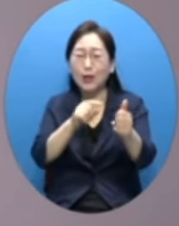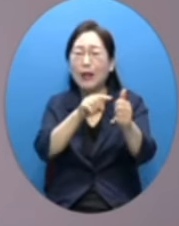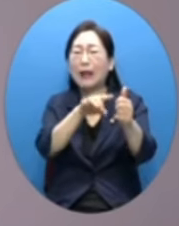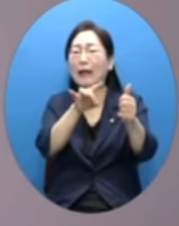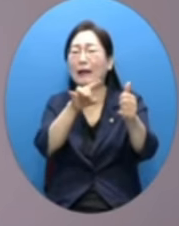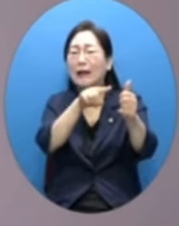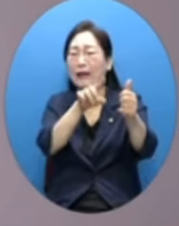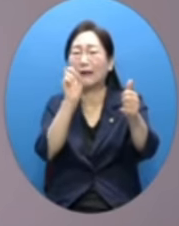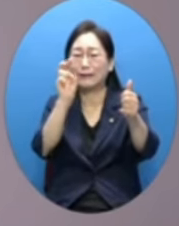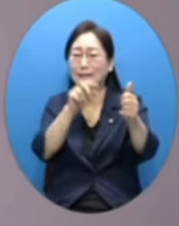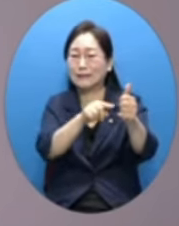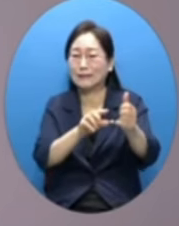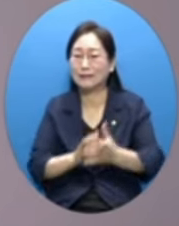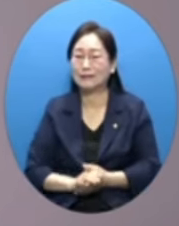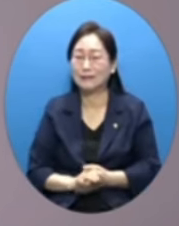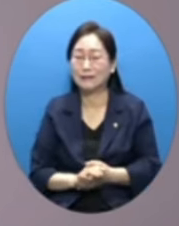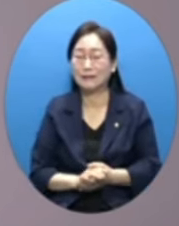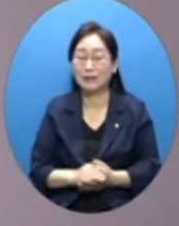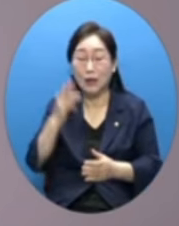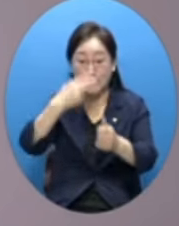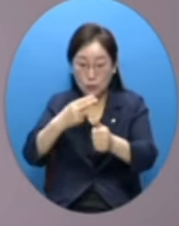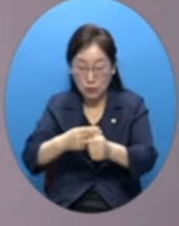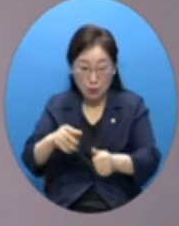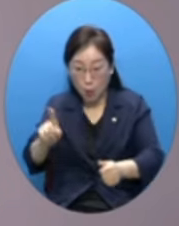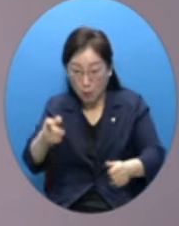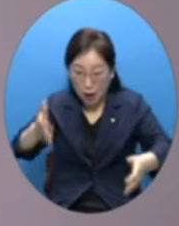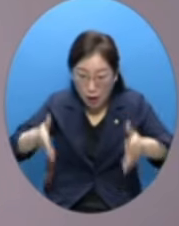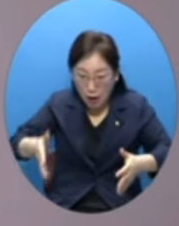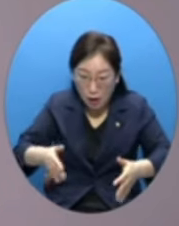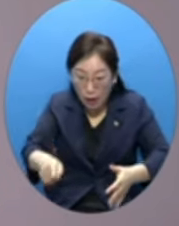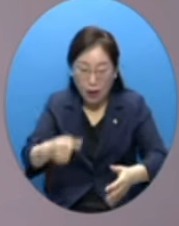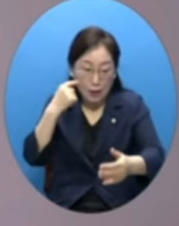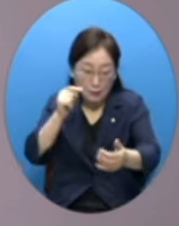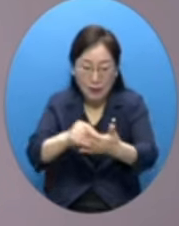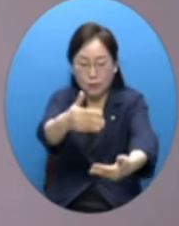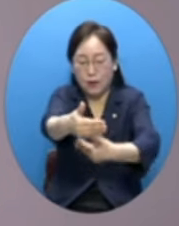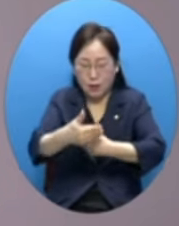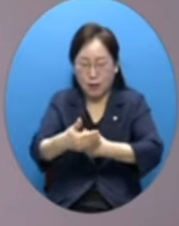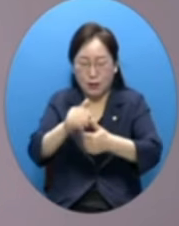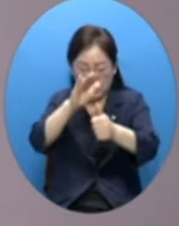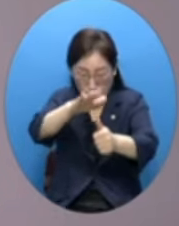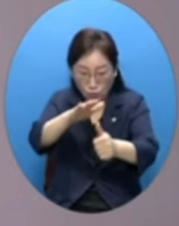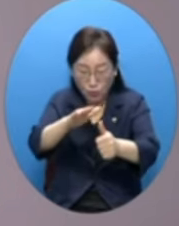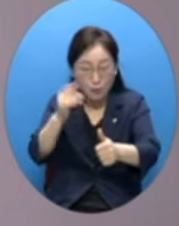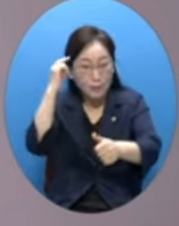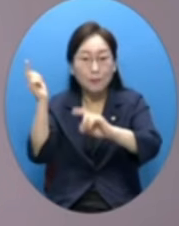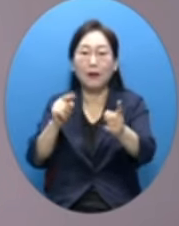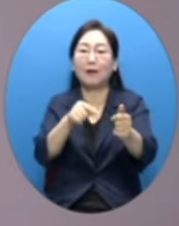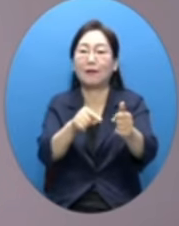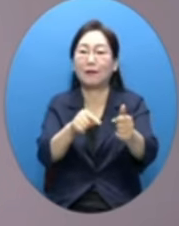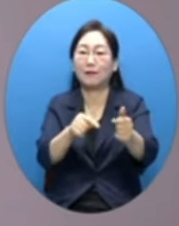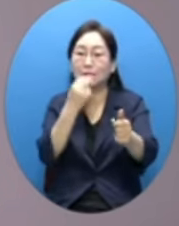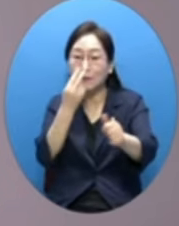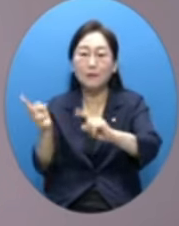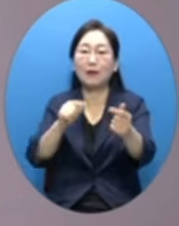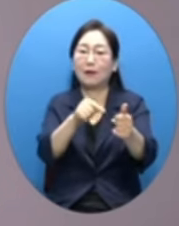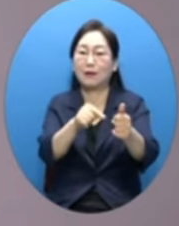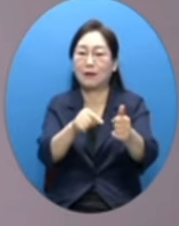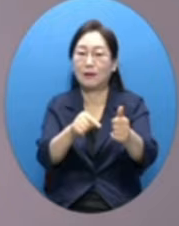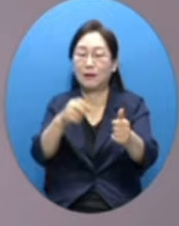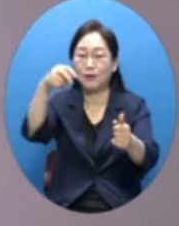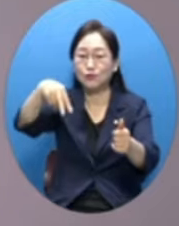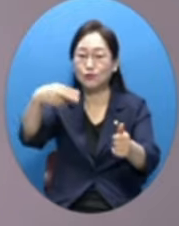없을 것입니다 그래서 사도바울이 뛰어내려가서 그 안고 기도해 줌으로 그가 다시 살아났는데 유도라는 청에는 아마